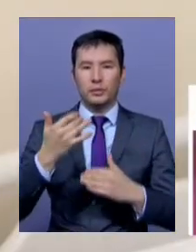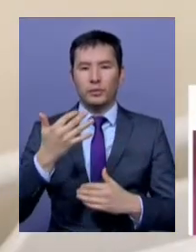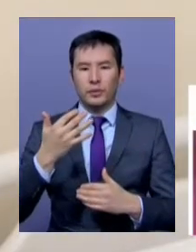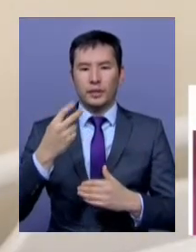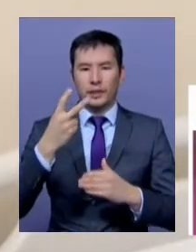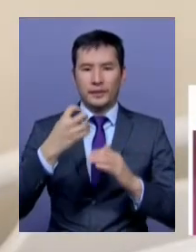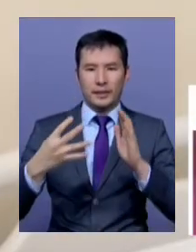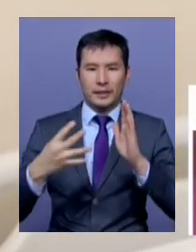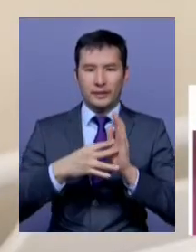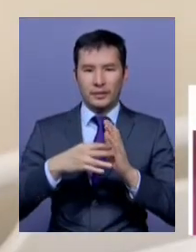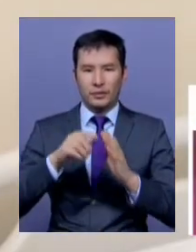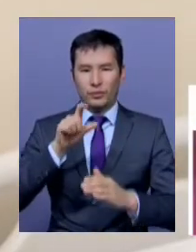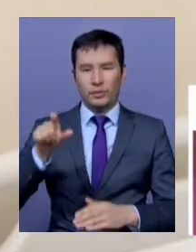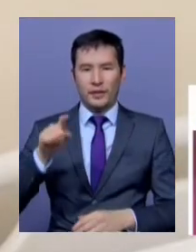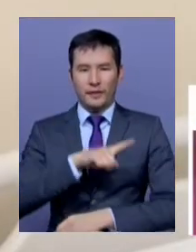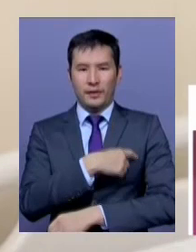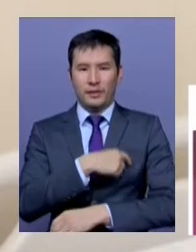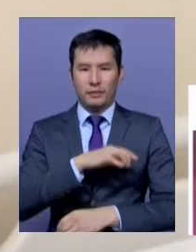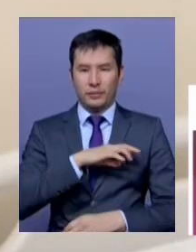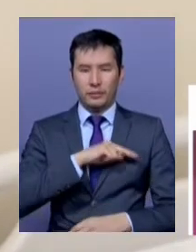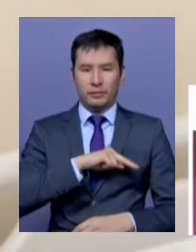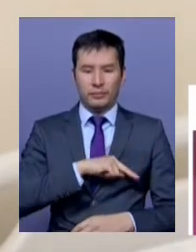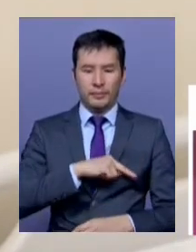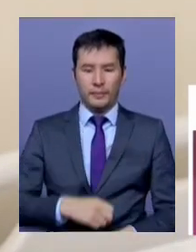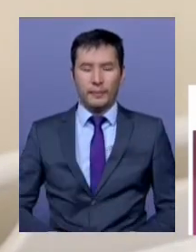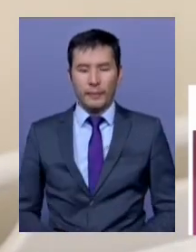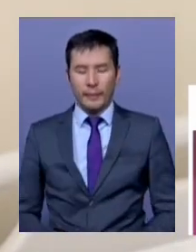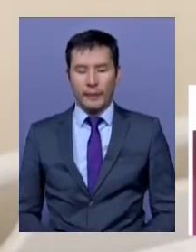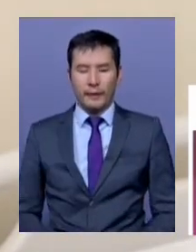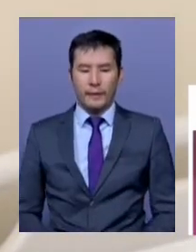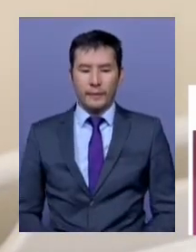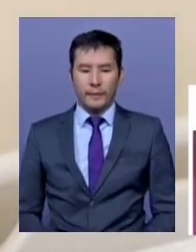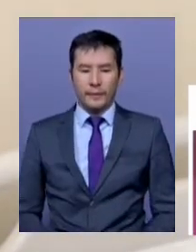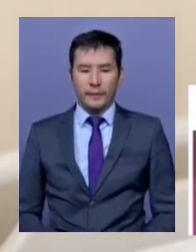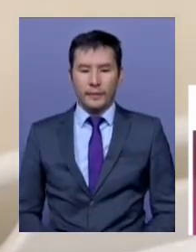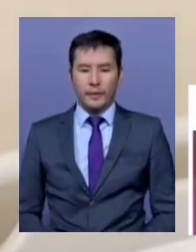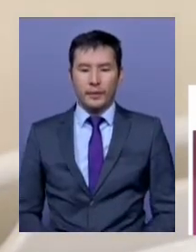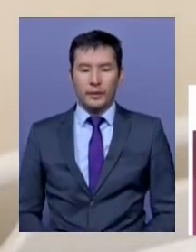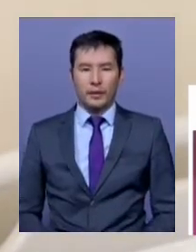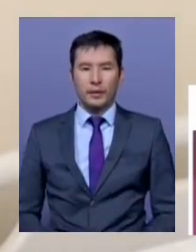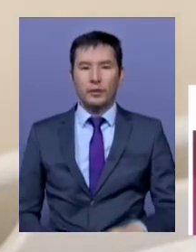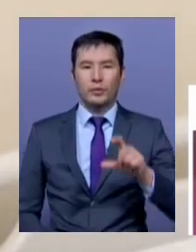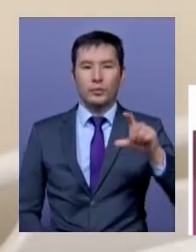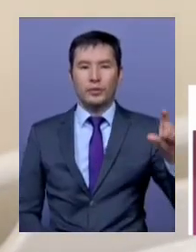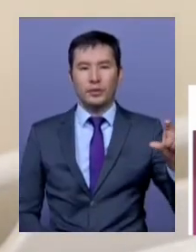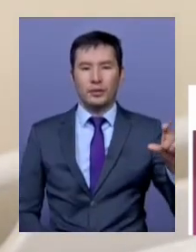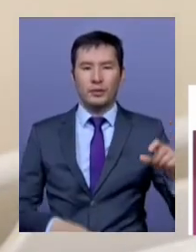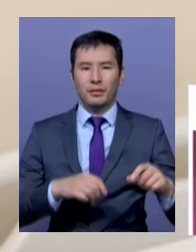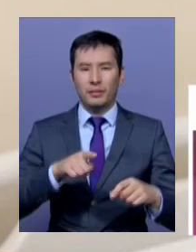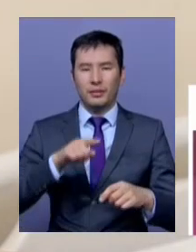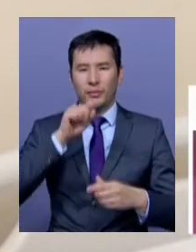біздер аурухана ашылып және келесі толқын болғанға қатысты көп дәрігерлерді